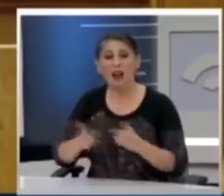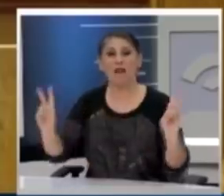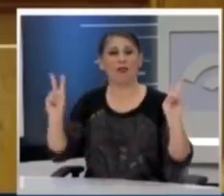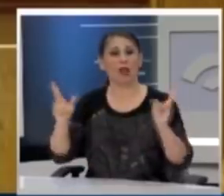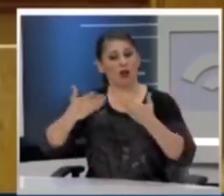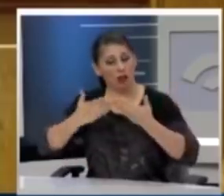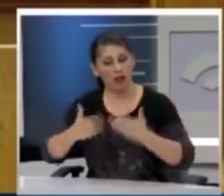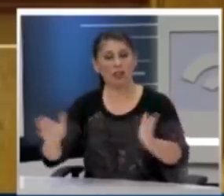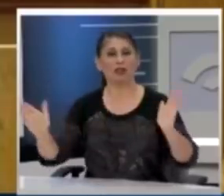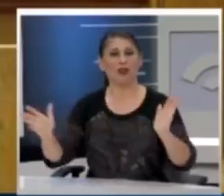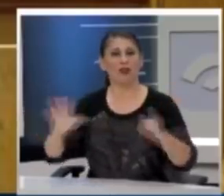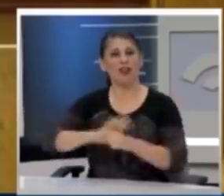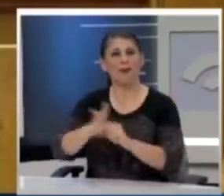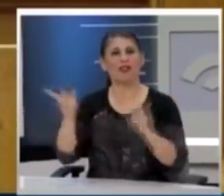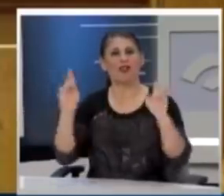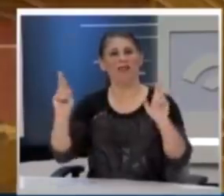ανοιχτό γεμάτο ελπίδα σας ευχαριστώ